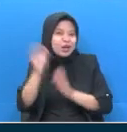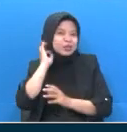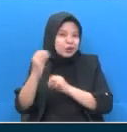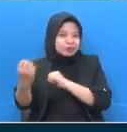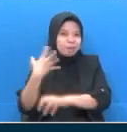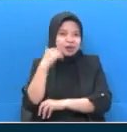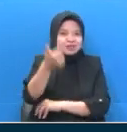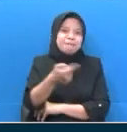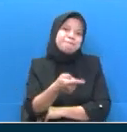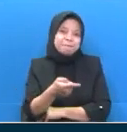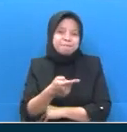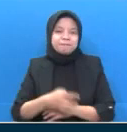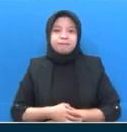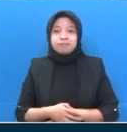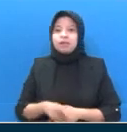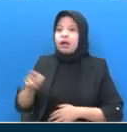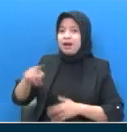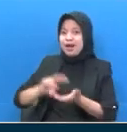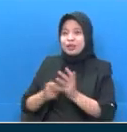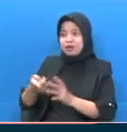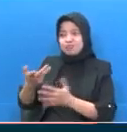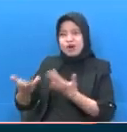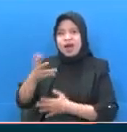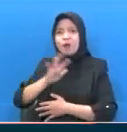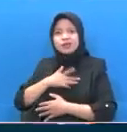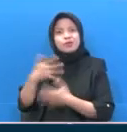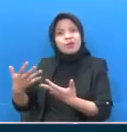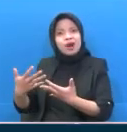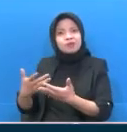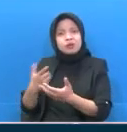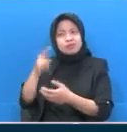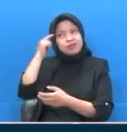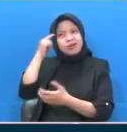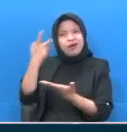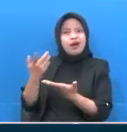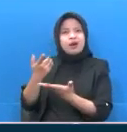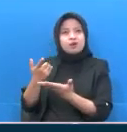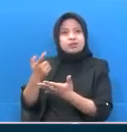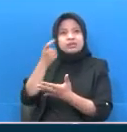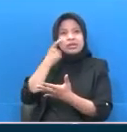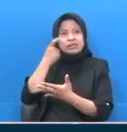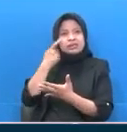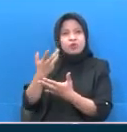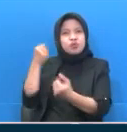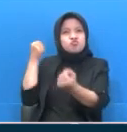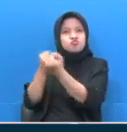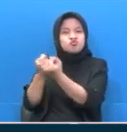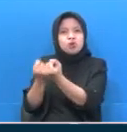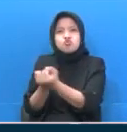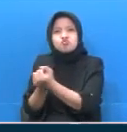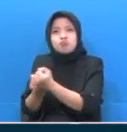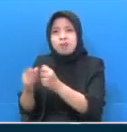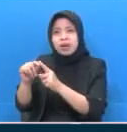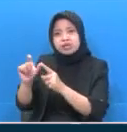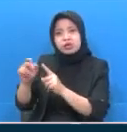lagi. Jadi Anda justru khawatir atau justru malah sudah menduga bahwa kesaksian mereka akan berpihak pada terdakwa, menguntungkan